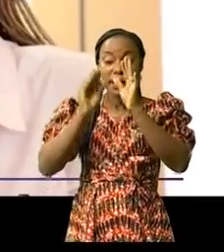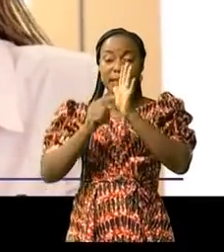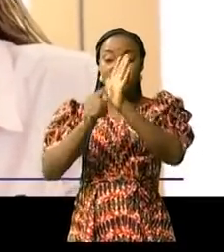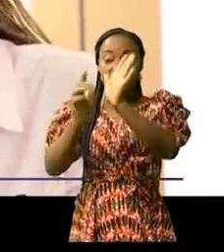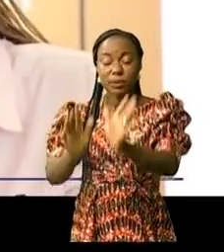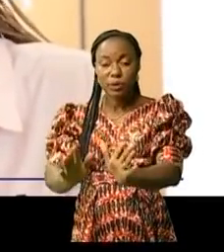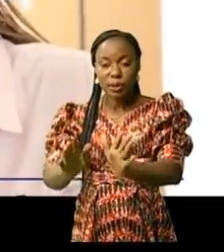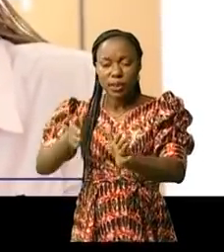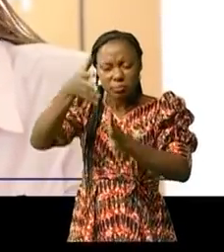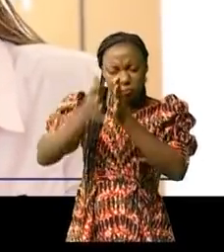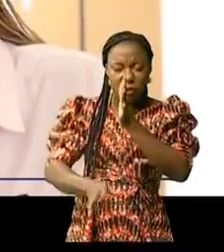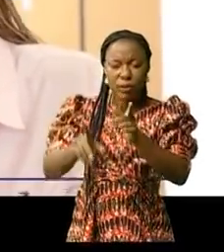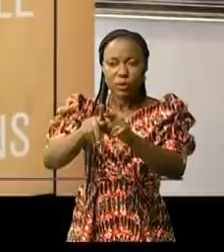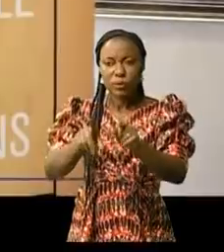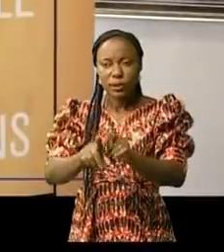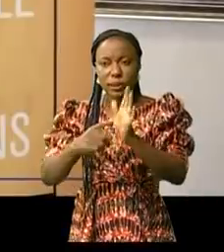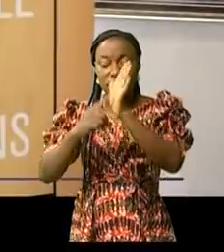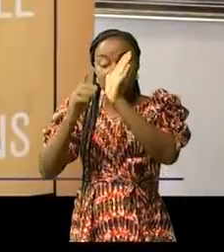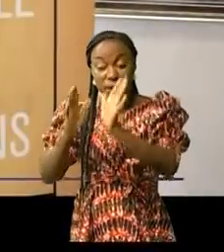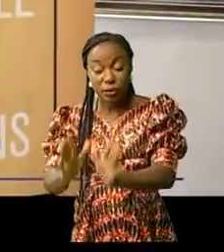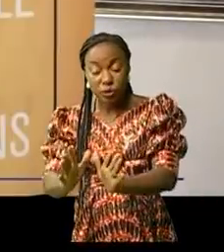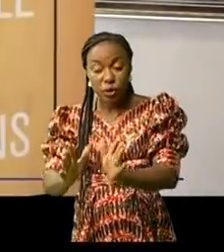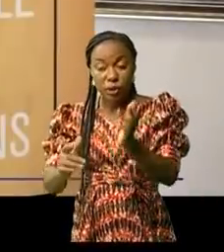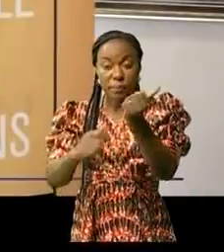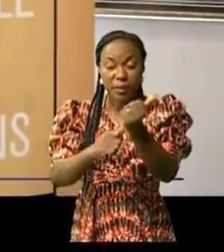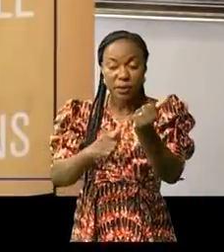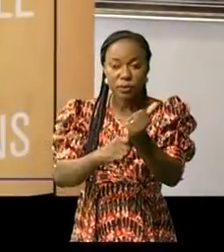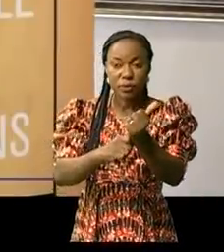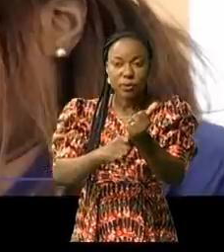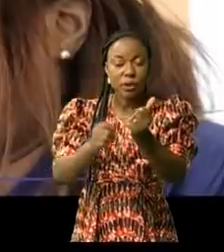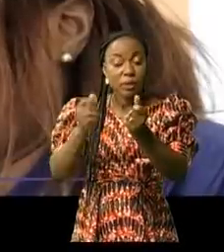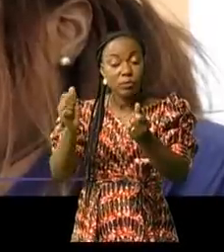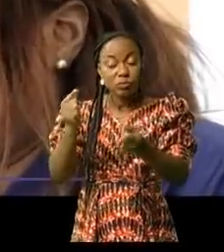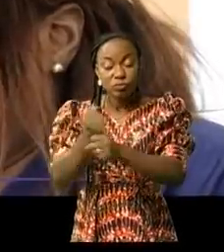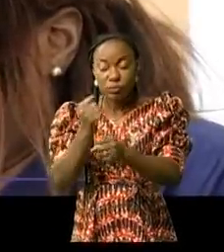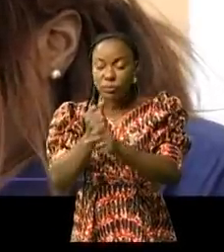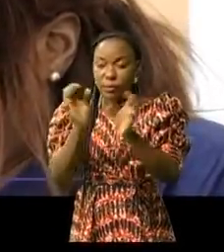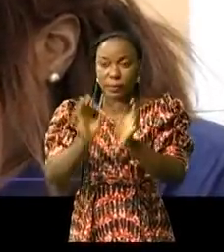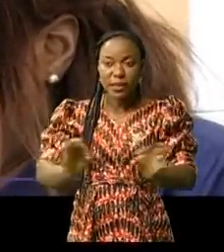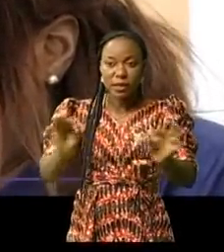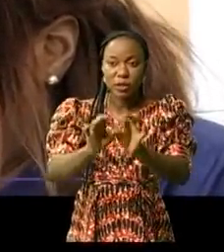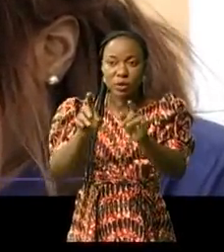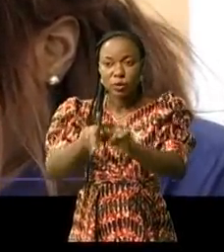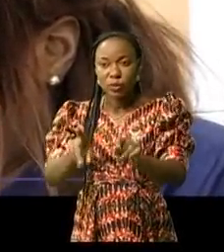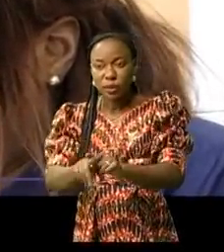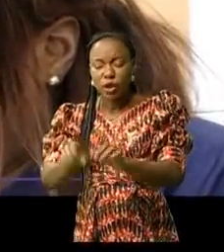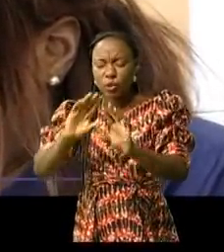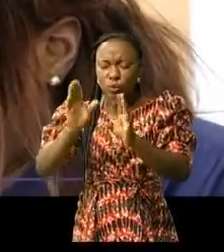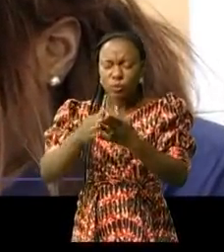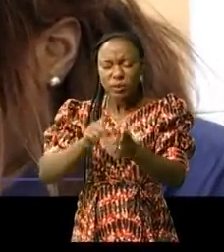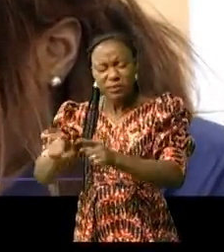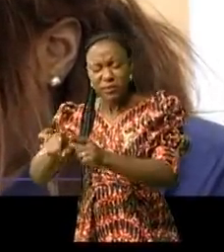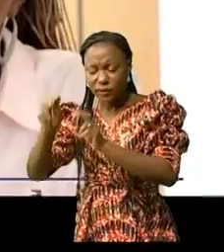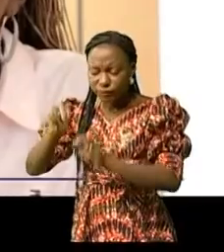représentation des personnes sans emploi est la représentation il entrepreneurs qui seront agréés preneur dans le maquillage alors l'autre